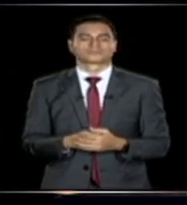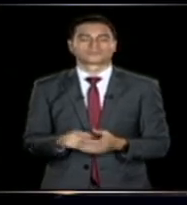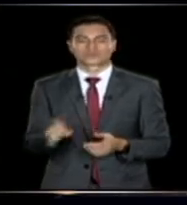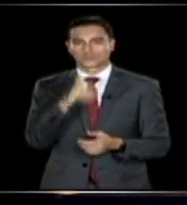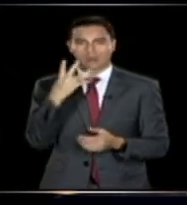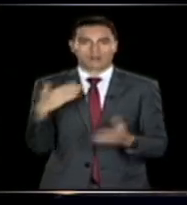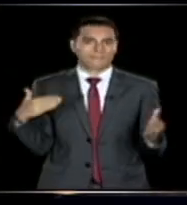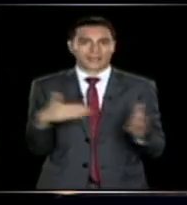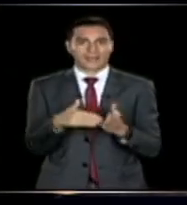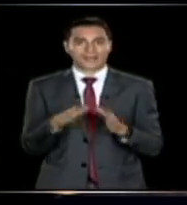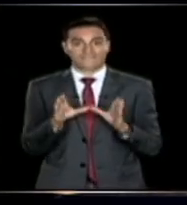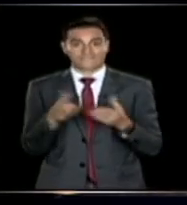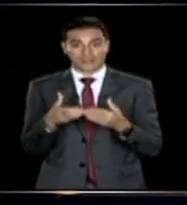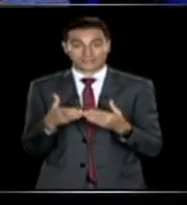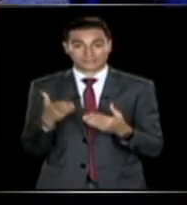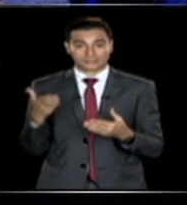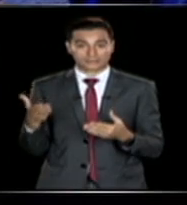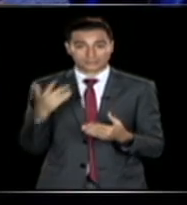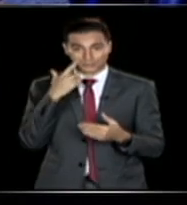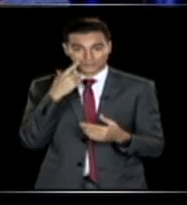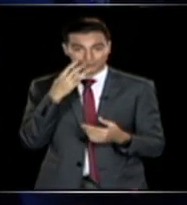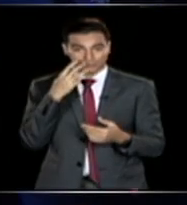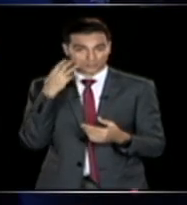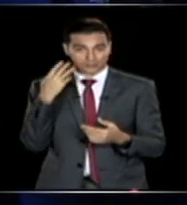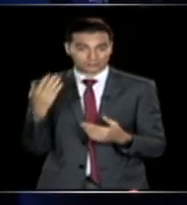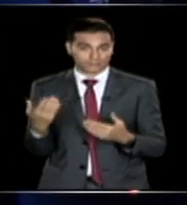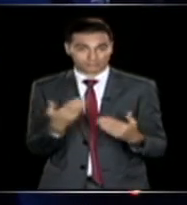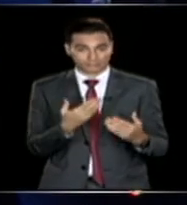السؤال الرابع والأخير، اتفضل يا مدام هند.